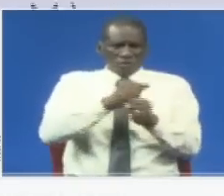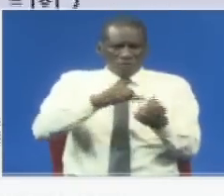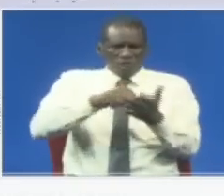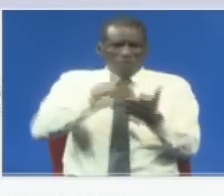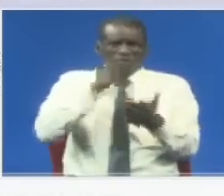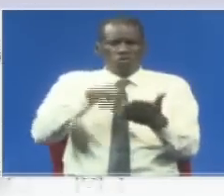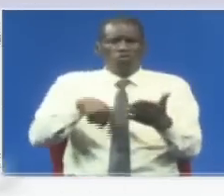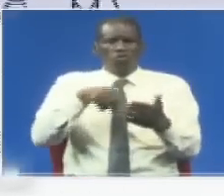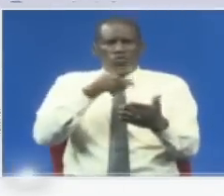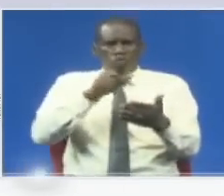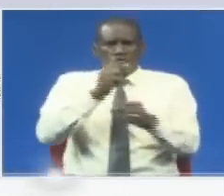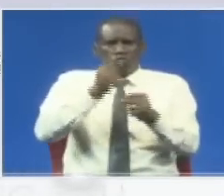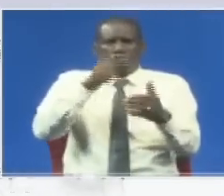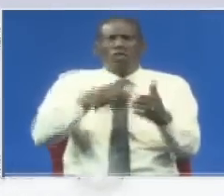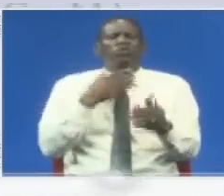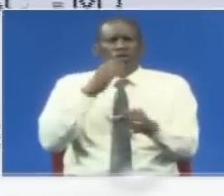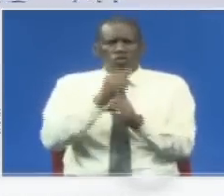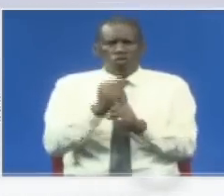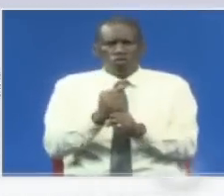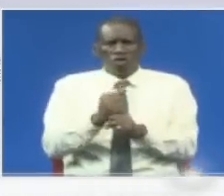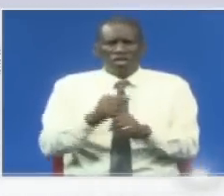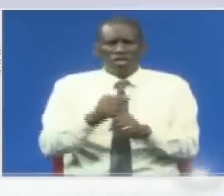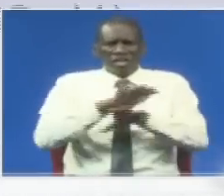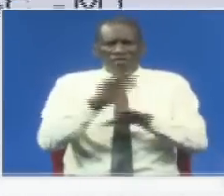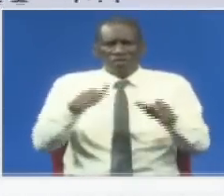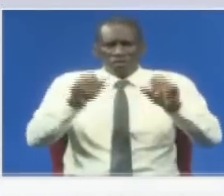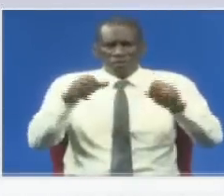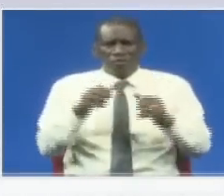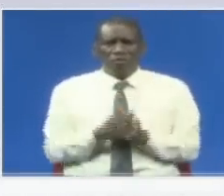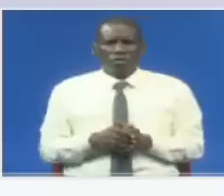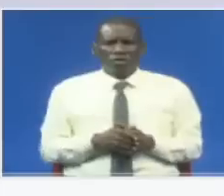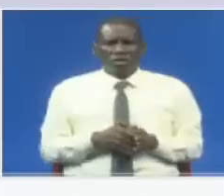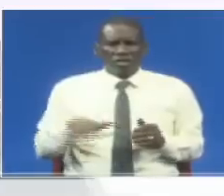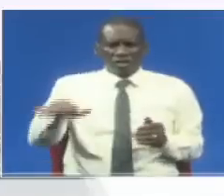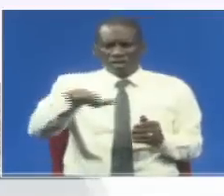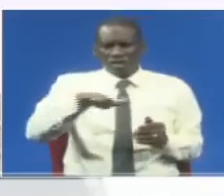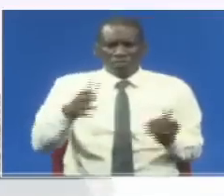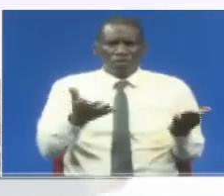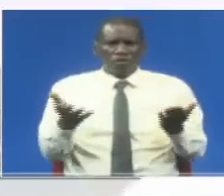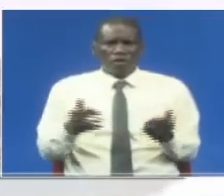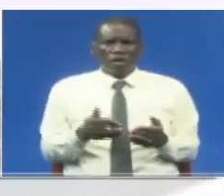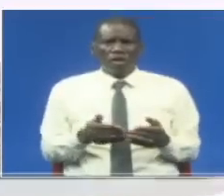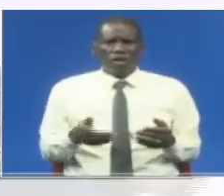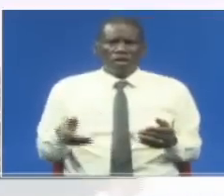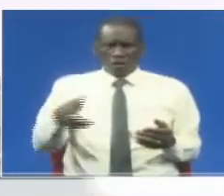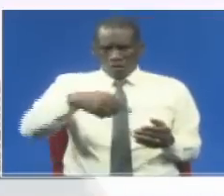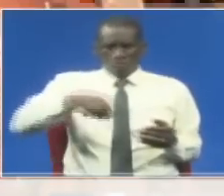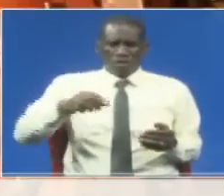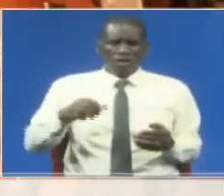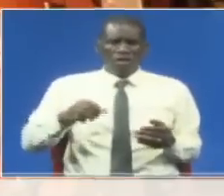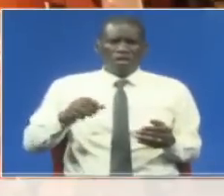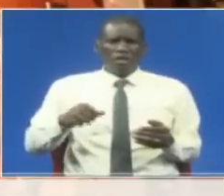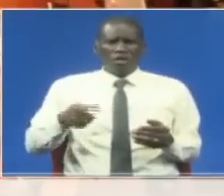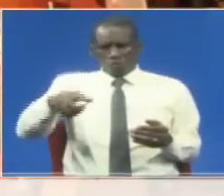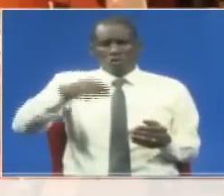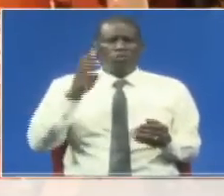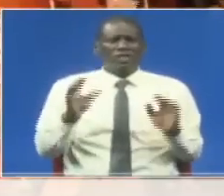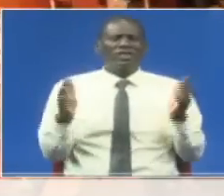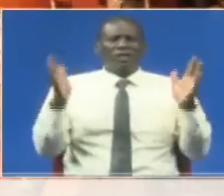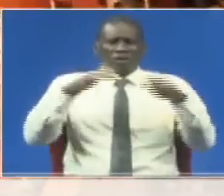ili kuiweka Kenya mbele, kufa kupona. A place where we shall celebrate the